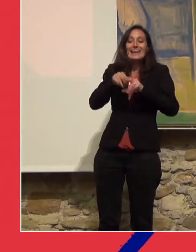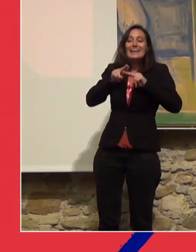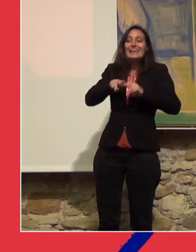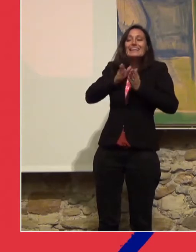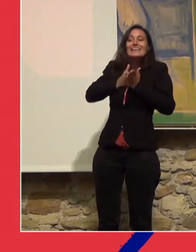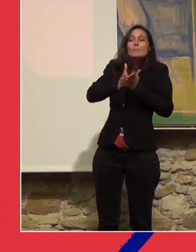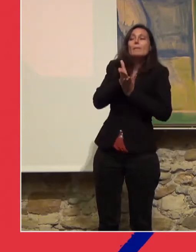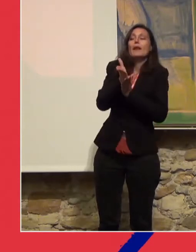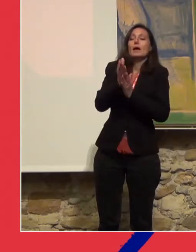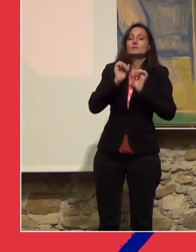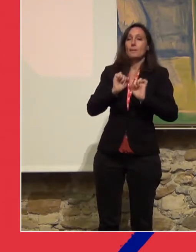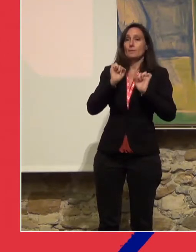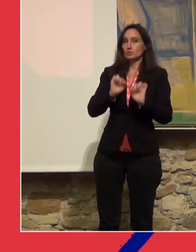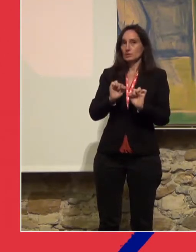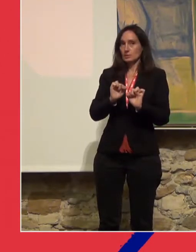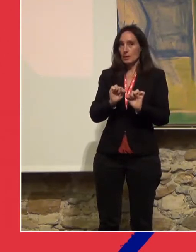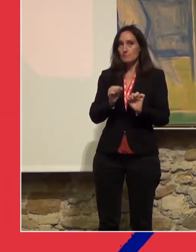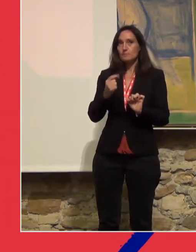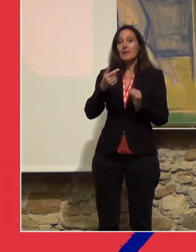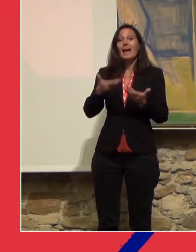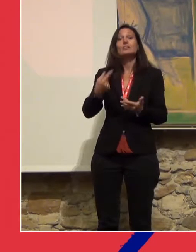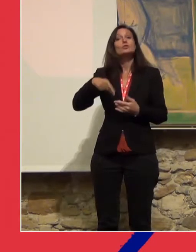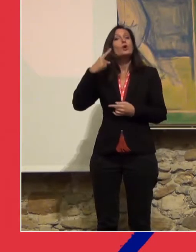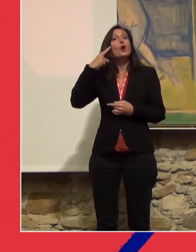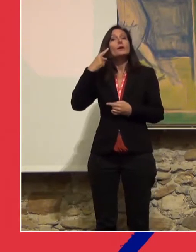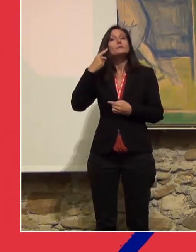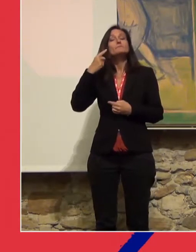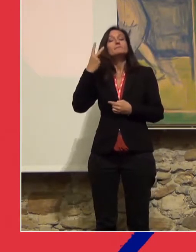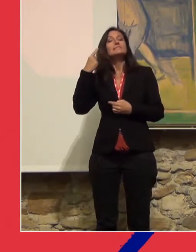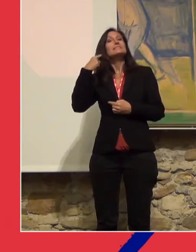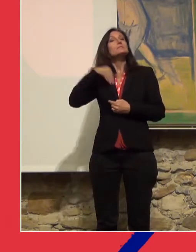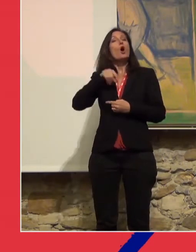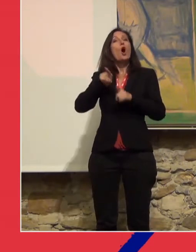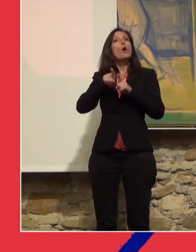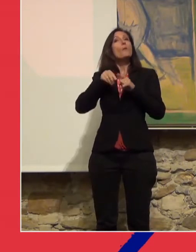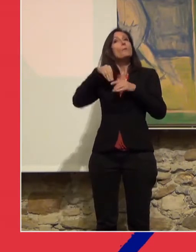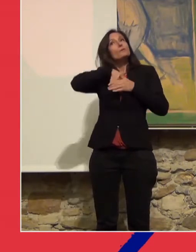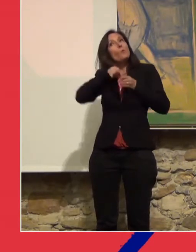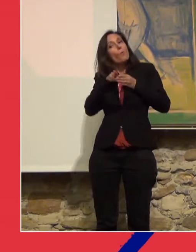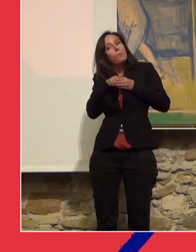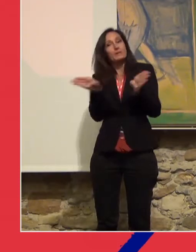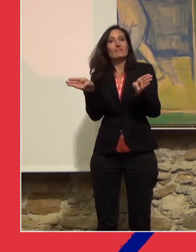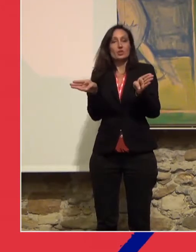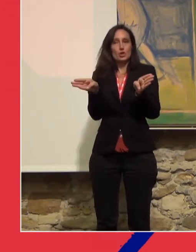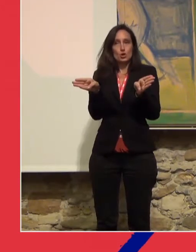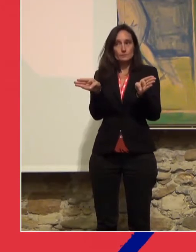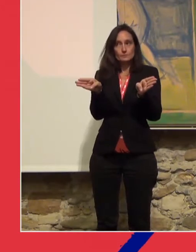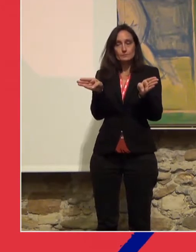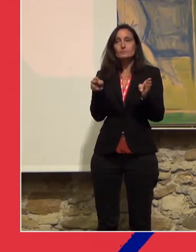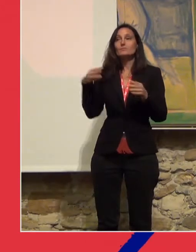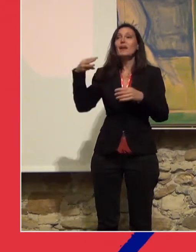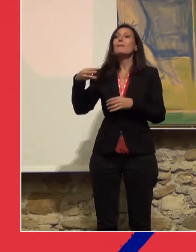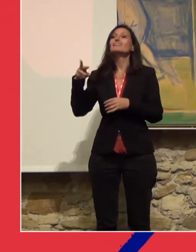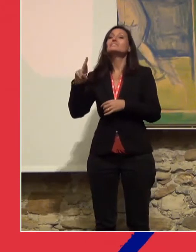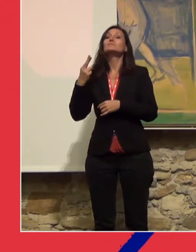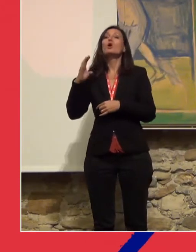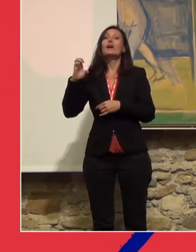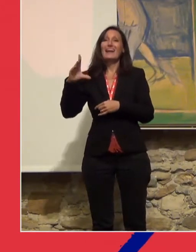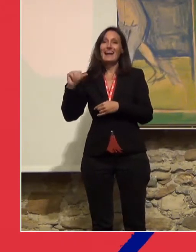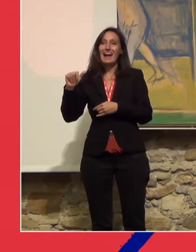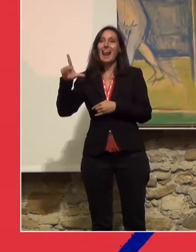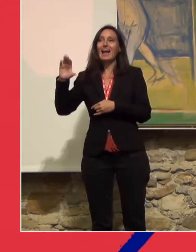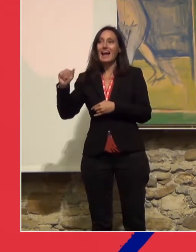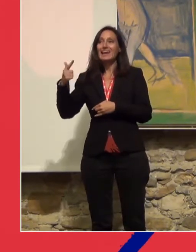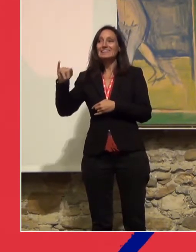bivio. Massimo Recalcati ha detto: il gesto più alto della cura è quello di farci